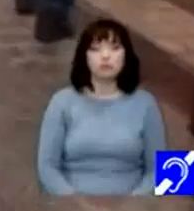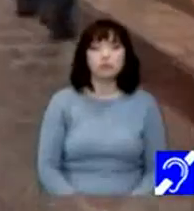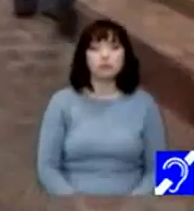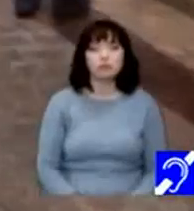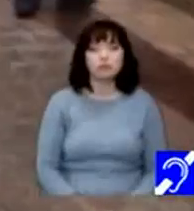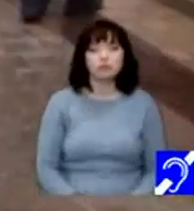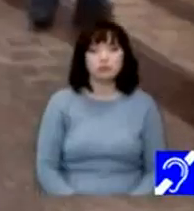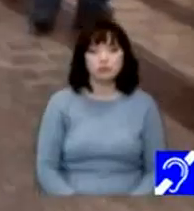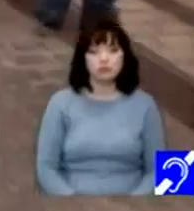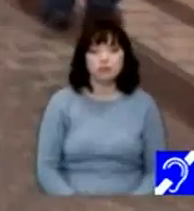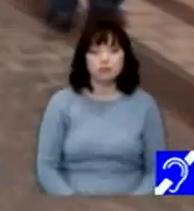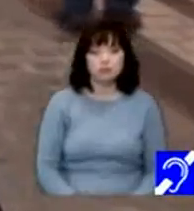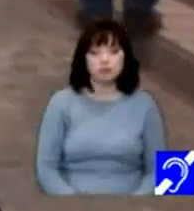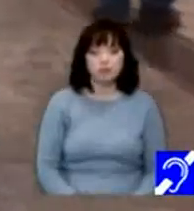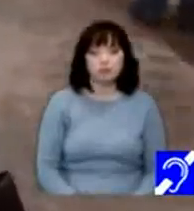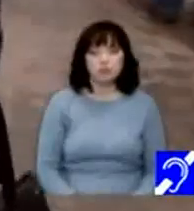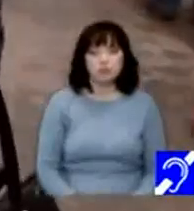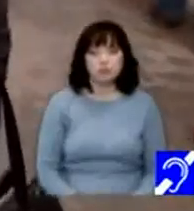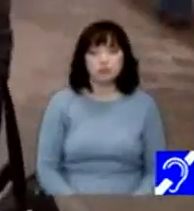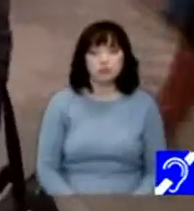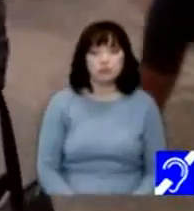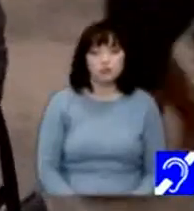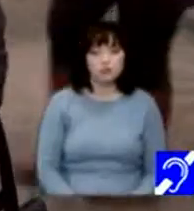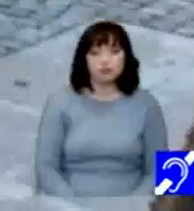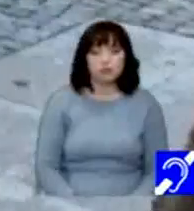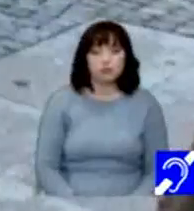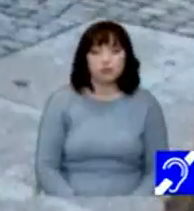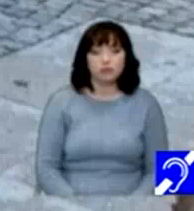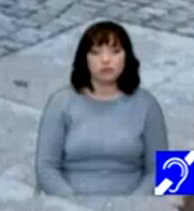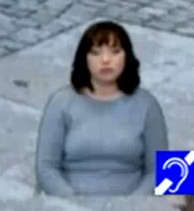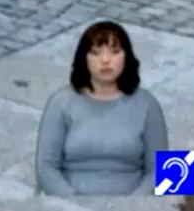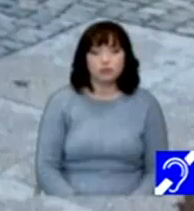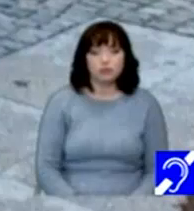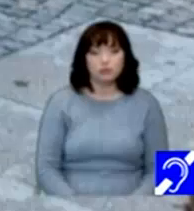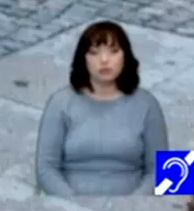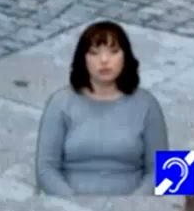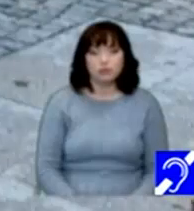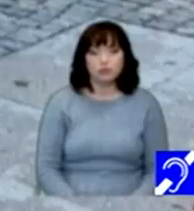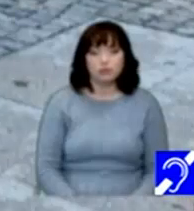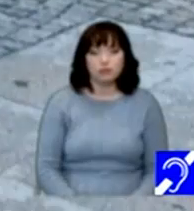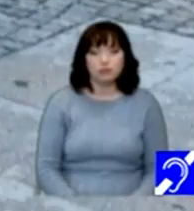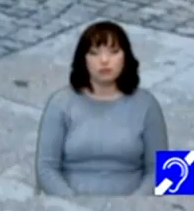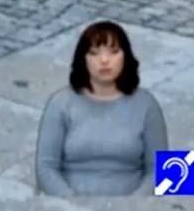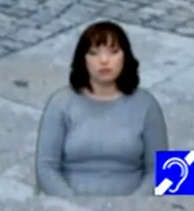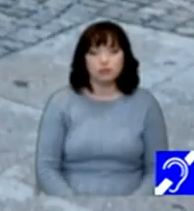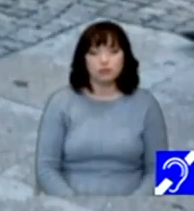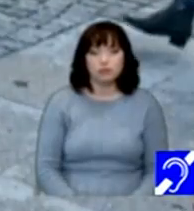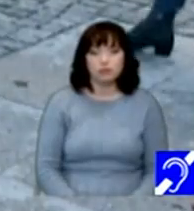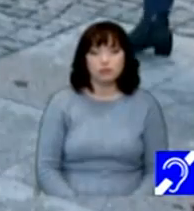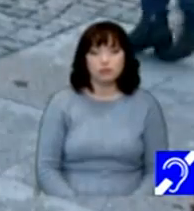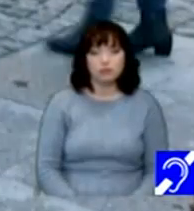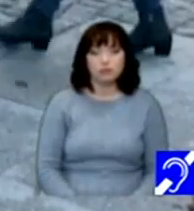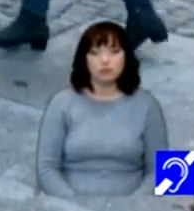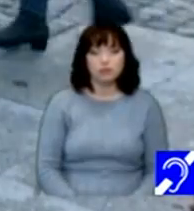co się dzieje, no po prostu jest zaprzeczeniem wolnego państwa. Mi szkoda Polski. Tak.